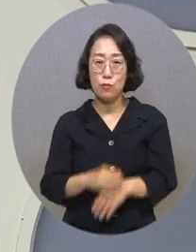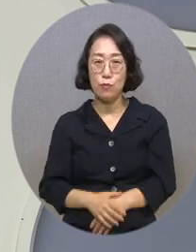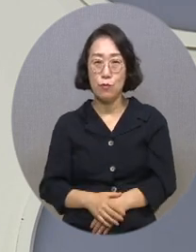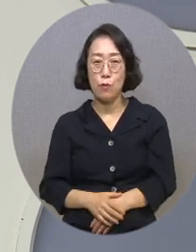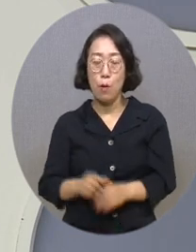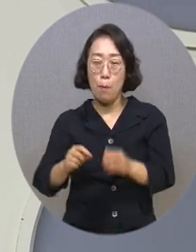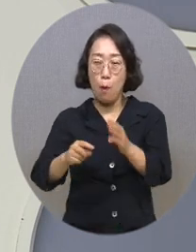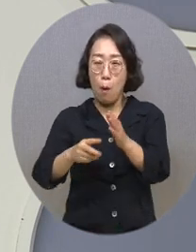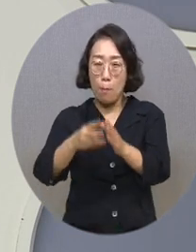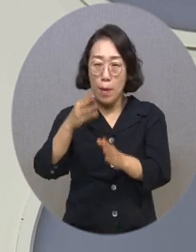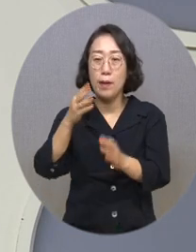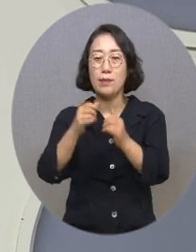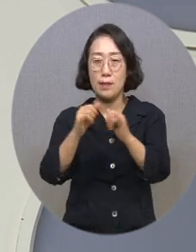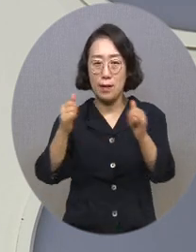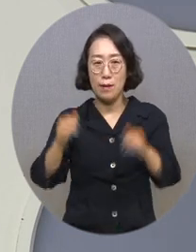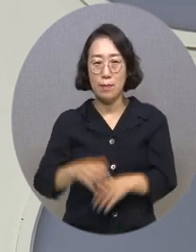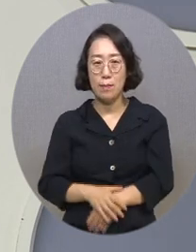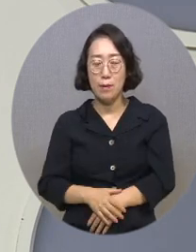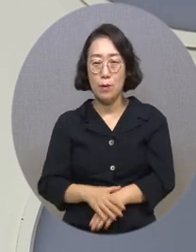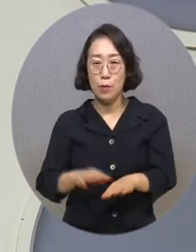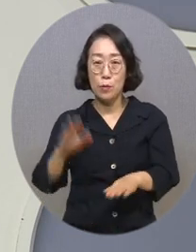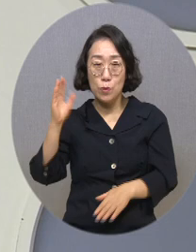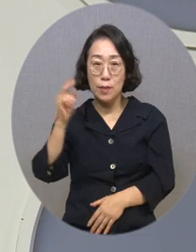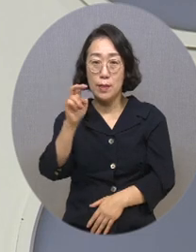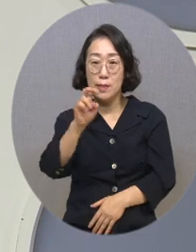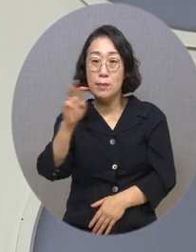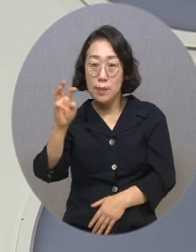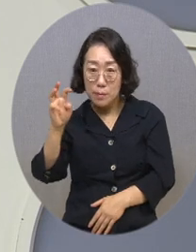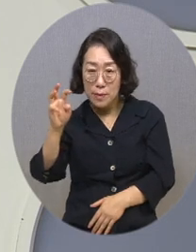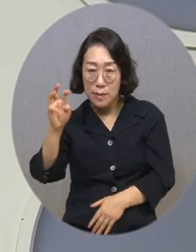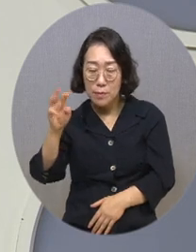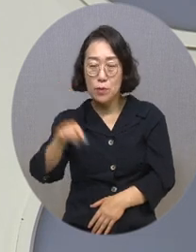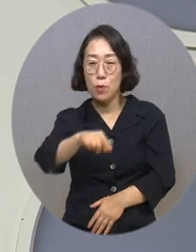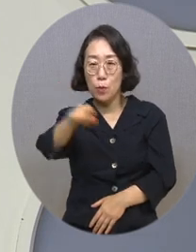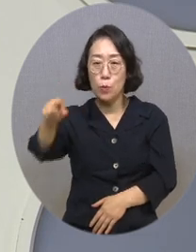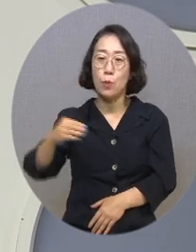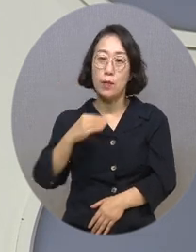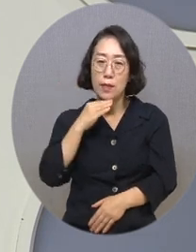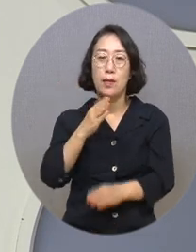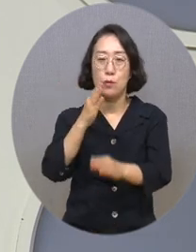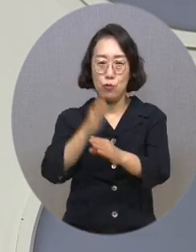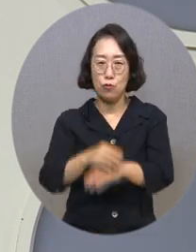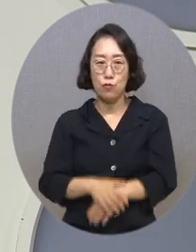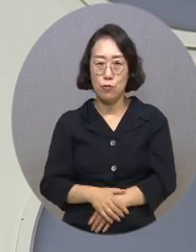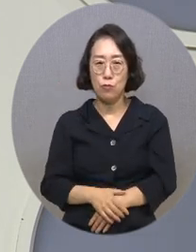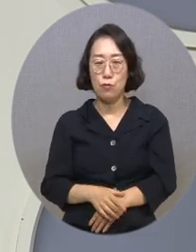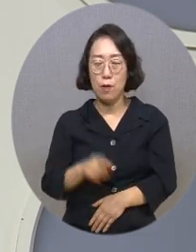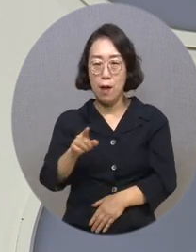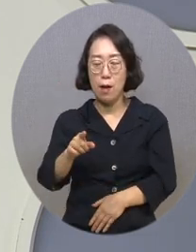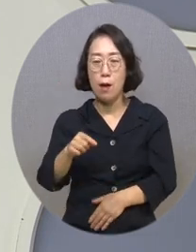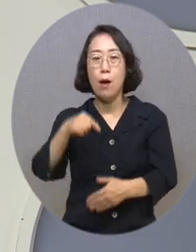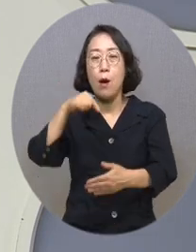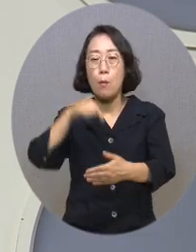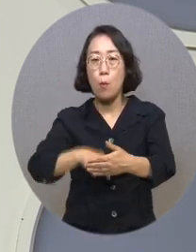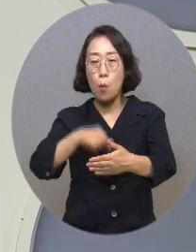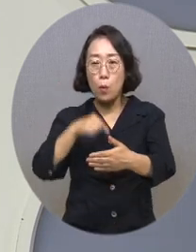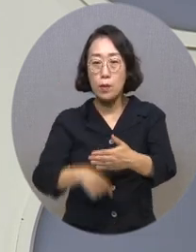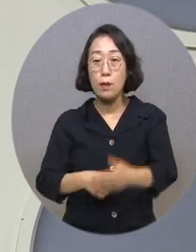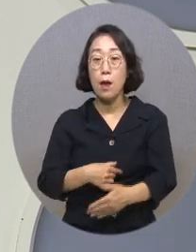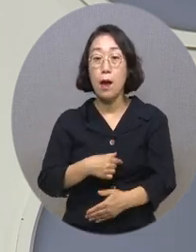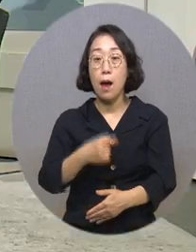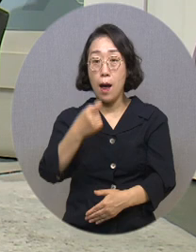옛날엔 몇백 명, 요새는 20~30명 돼 그런 상태가 되는 거는 하는 게 딱 한 가지 본인의